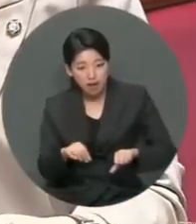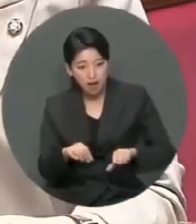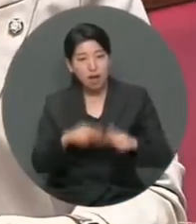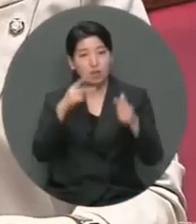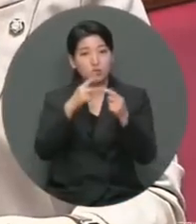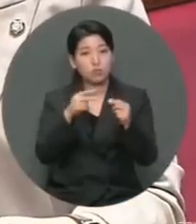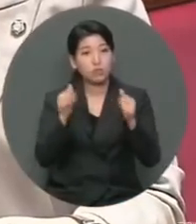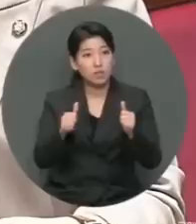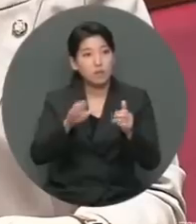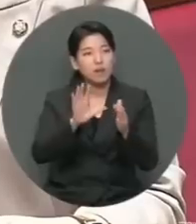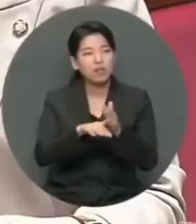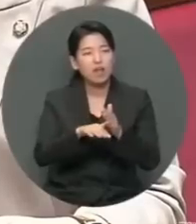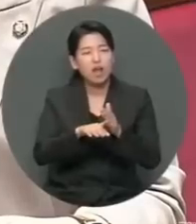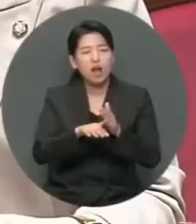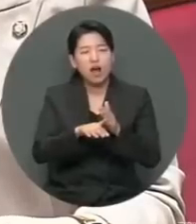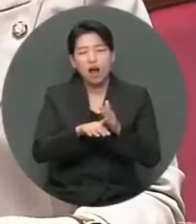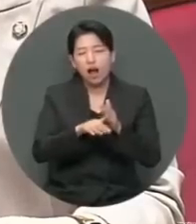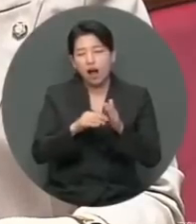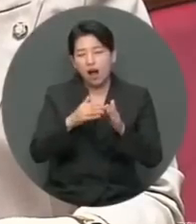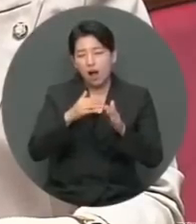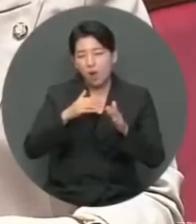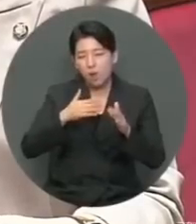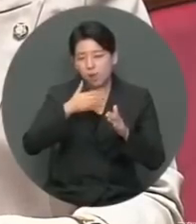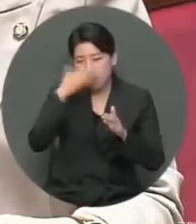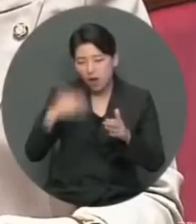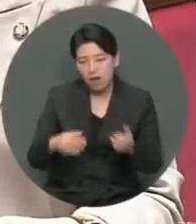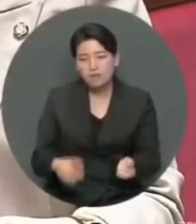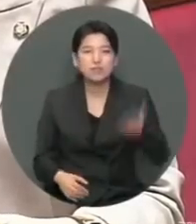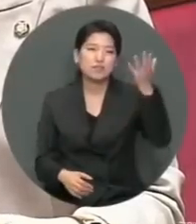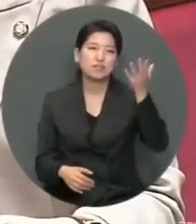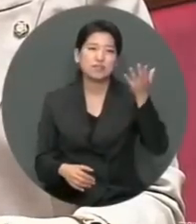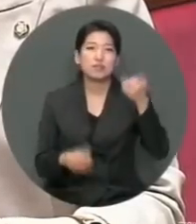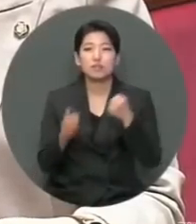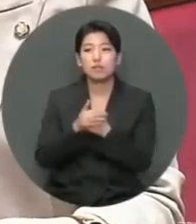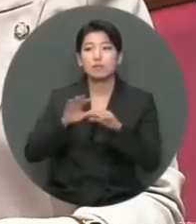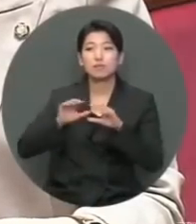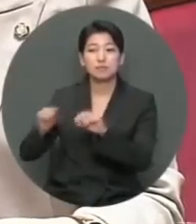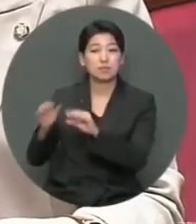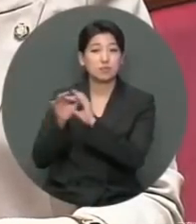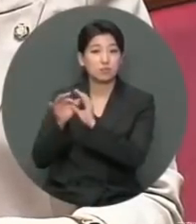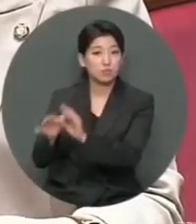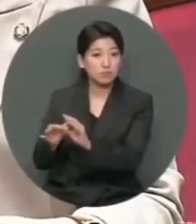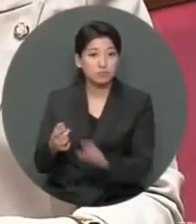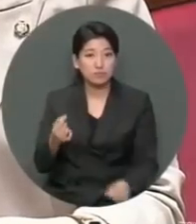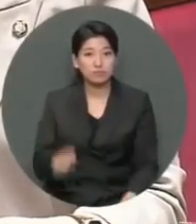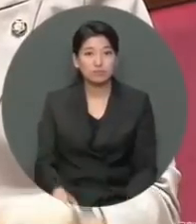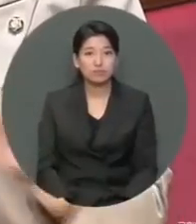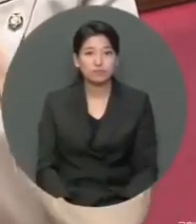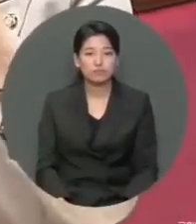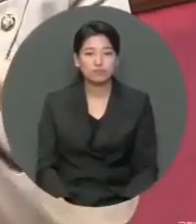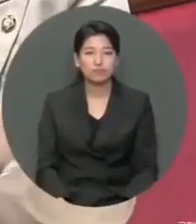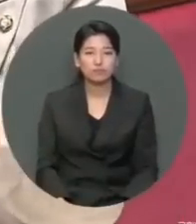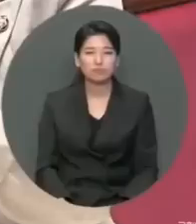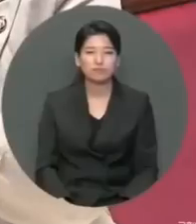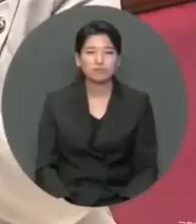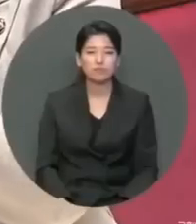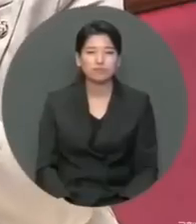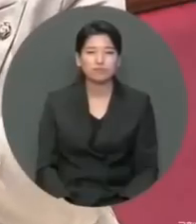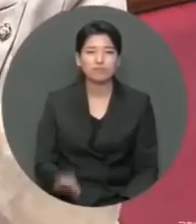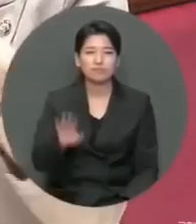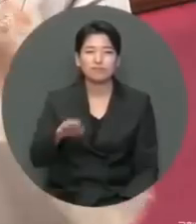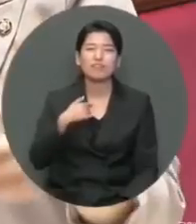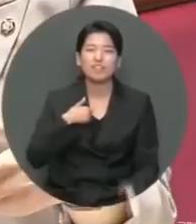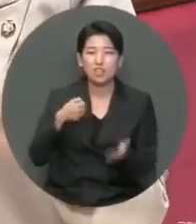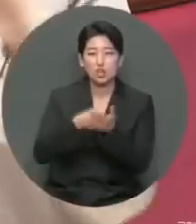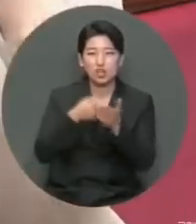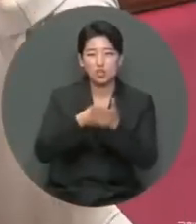것이 아니고 그거는 그 2011년에 그러한 문제가 생겼을 때 네, 저도 그 이제 결정문